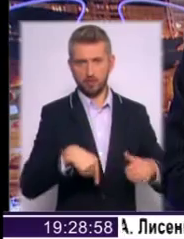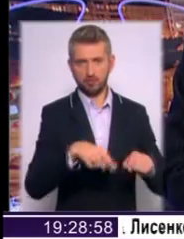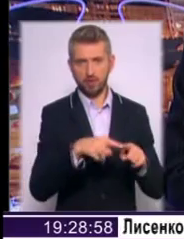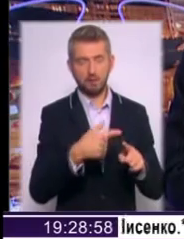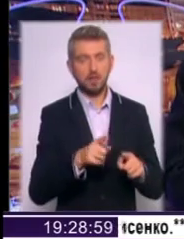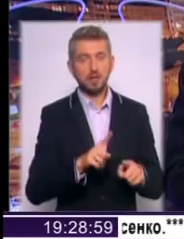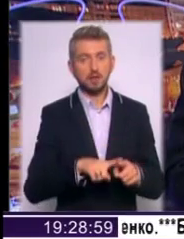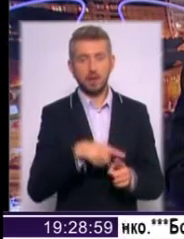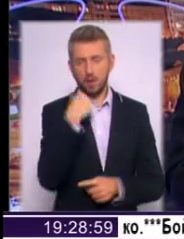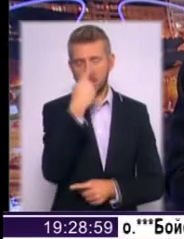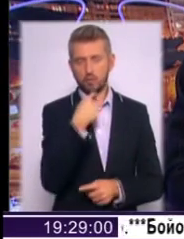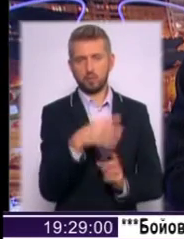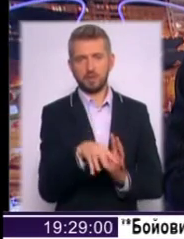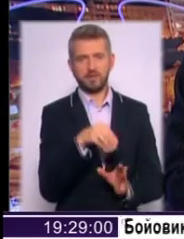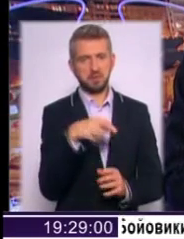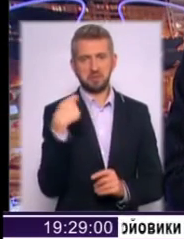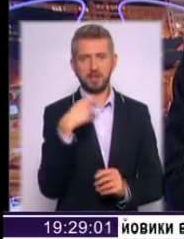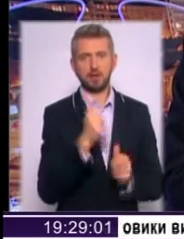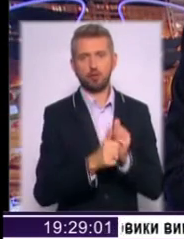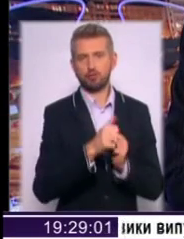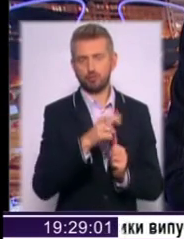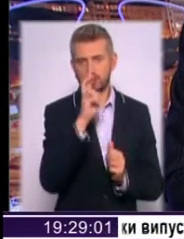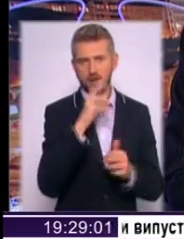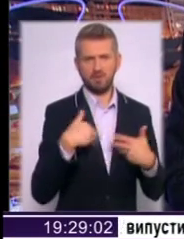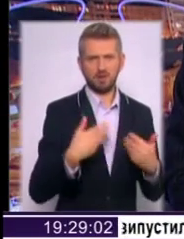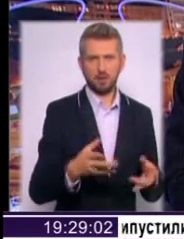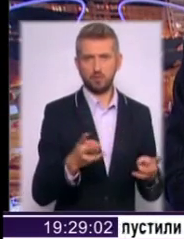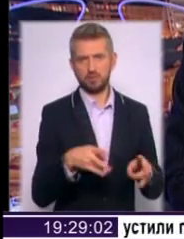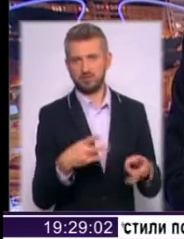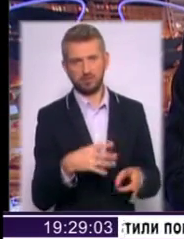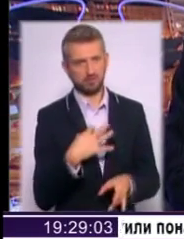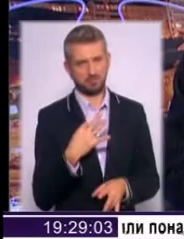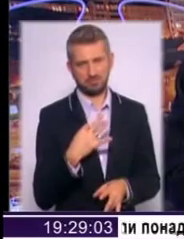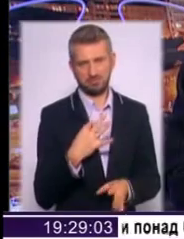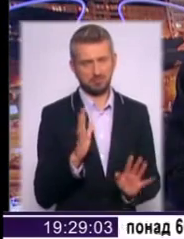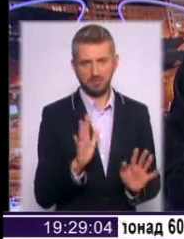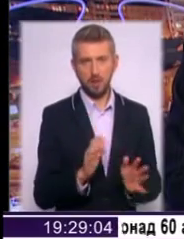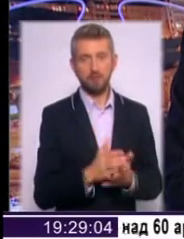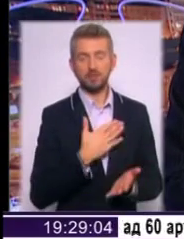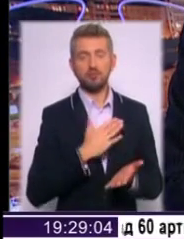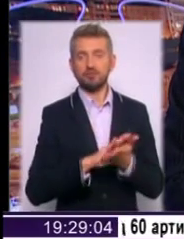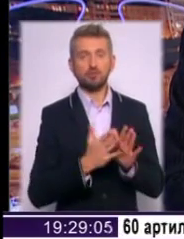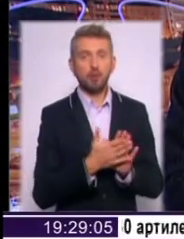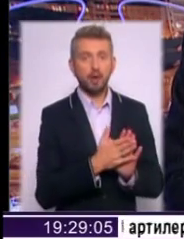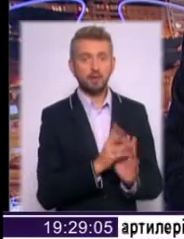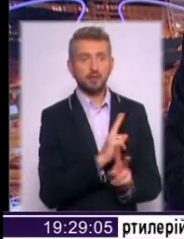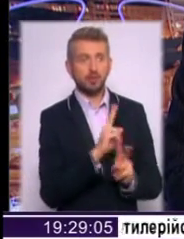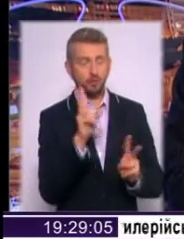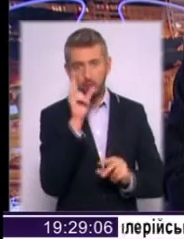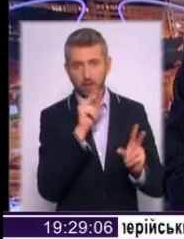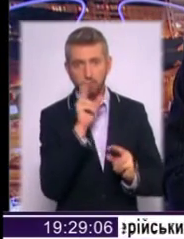суверенний вибір, власне кажучи, президента кожної держави. Так. І в нашій ситуації ніхто ж не сподівається,